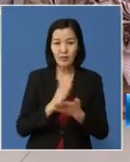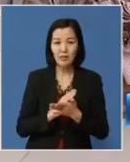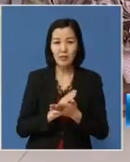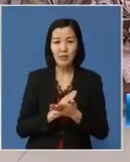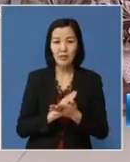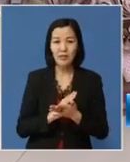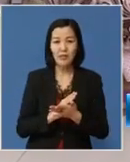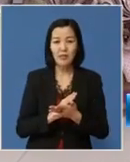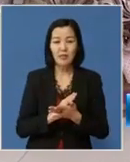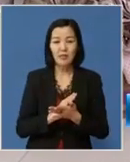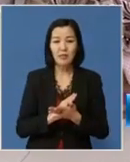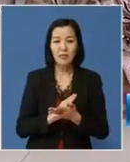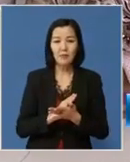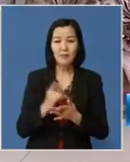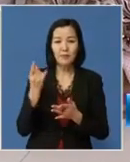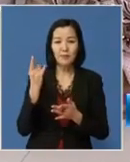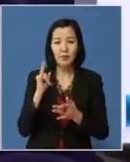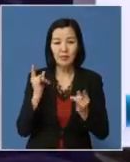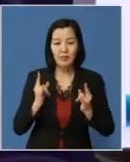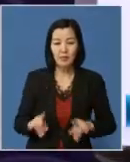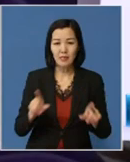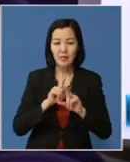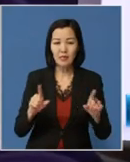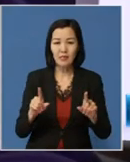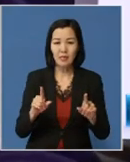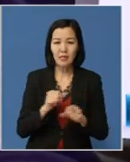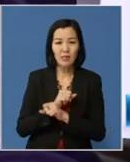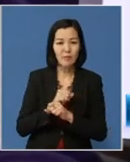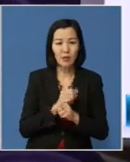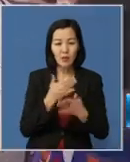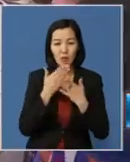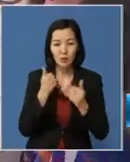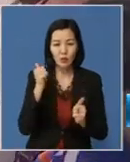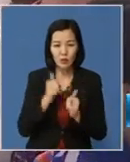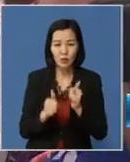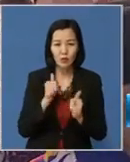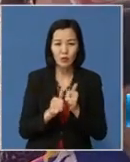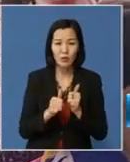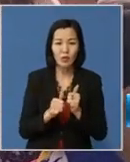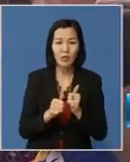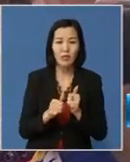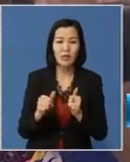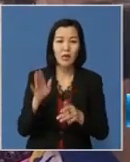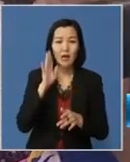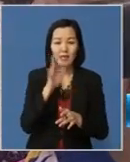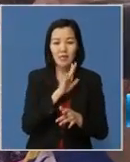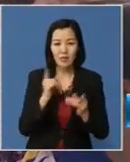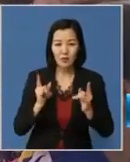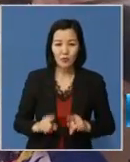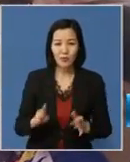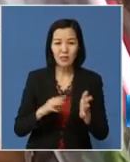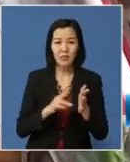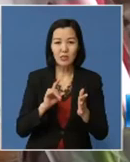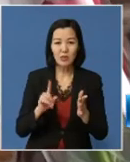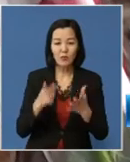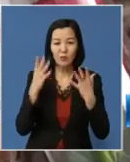Перзентхана ұжымында мереке де демалыс күні де болмайды, тиісінше тыным да жоқ. Тәубе, тоқтаусыз босанып жатқан аналар. 8 наурыз күні